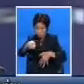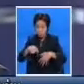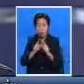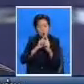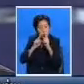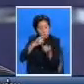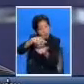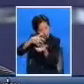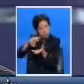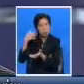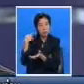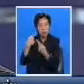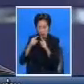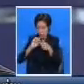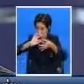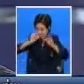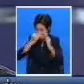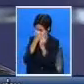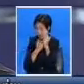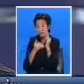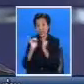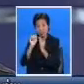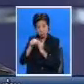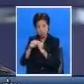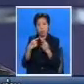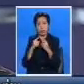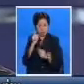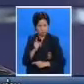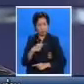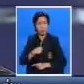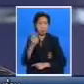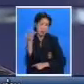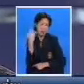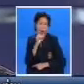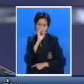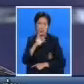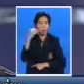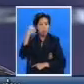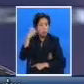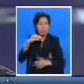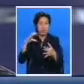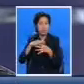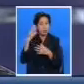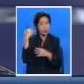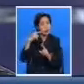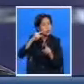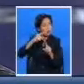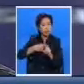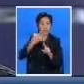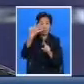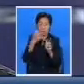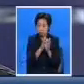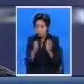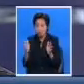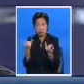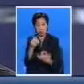คือจริงๆแล้วเนี่ยผมอยากให้ผมพูดมาตั้งแต่ต้นแล้วก็ย้ำตั้งแต่หลังเกิดวิกฤตเมื่อเดือนเมษายน